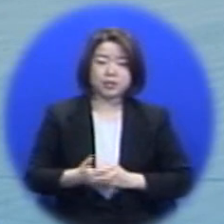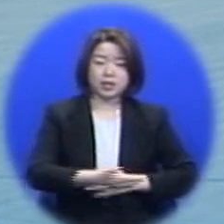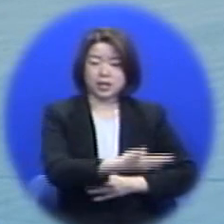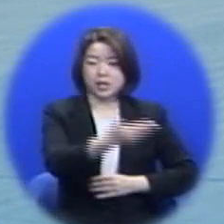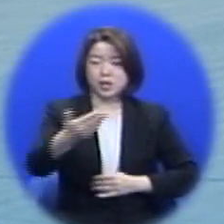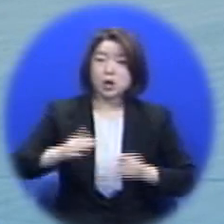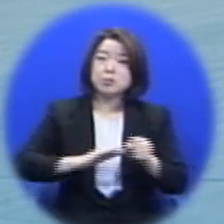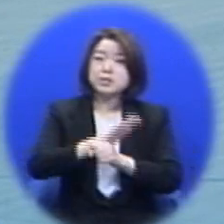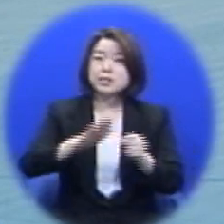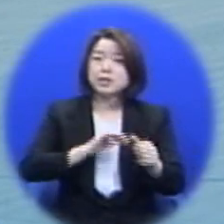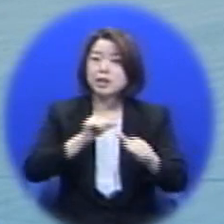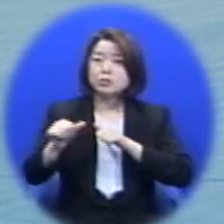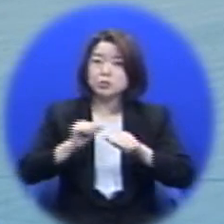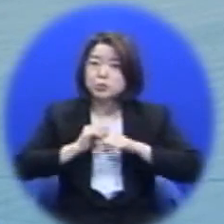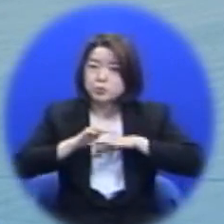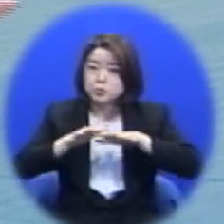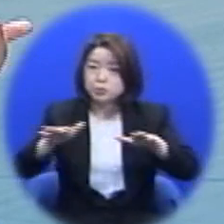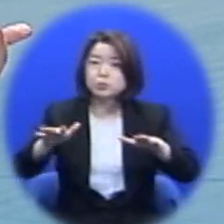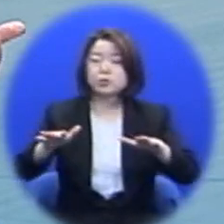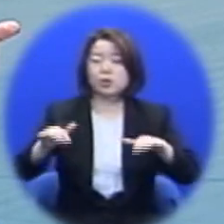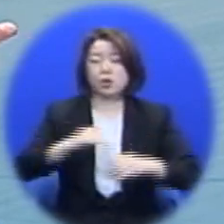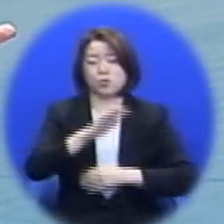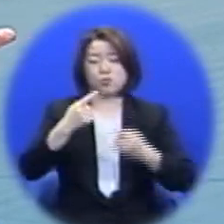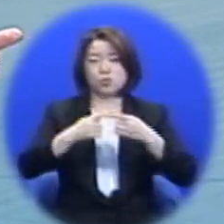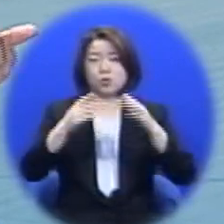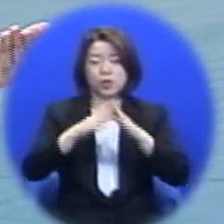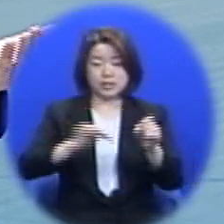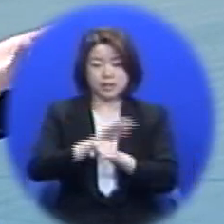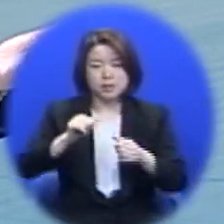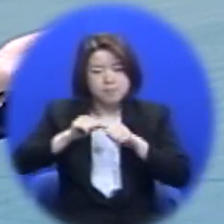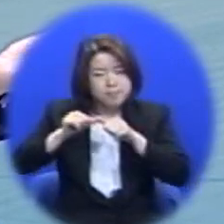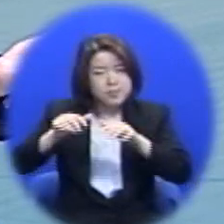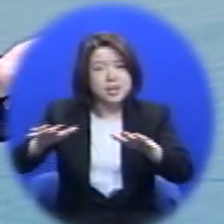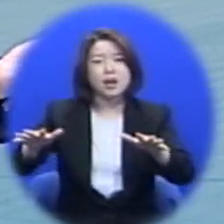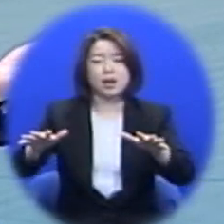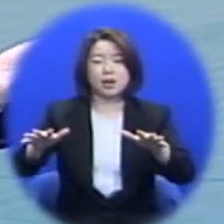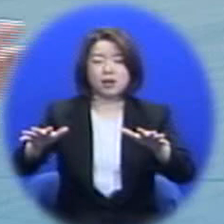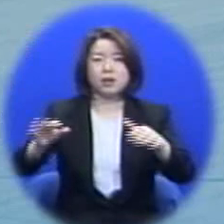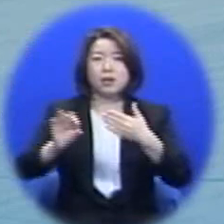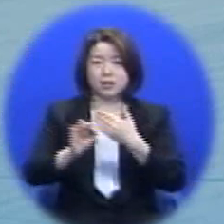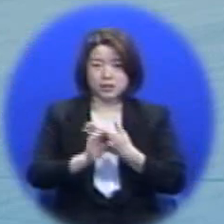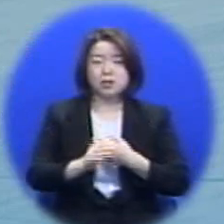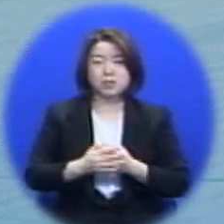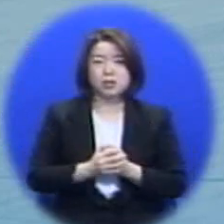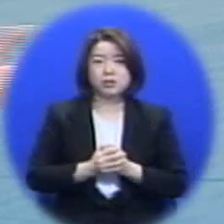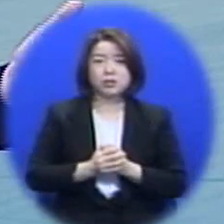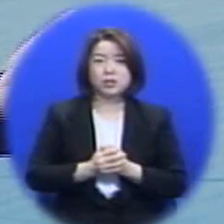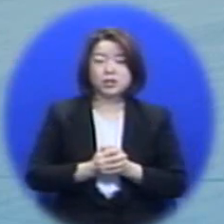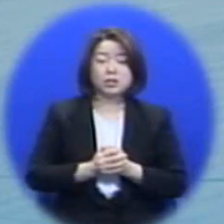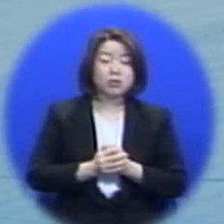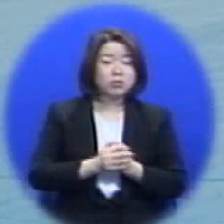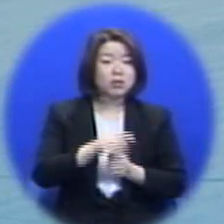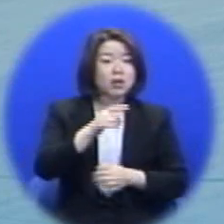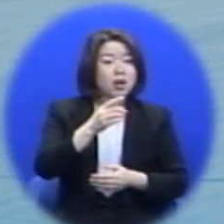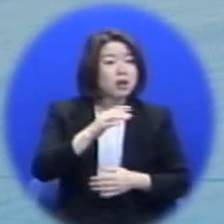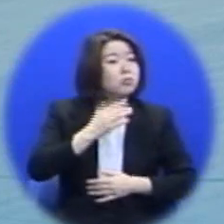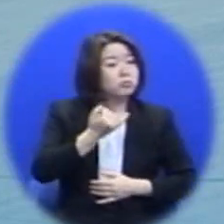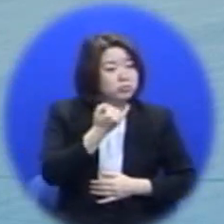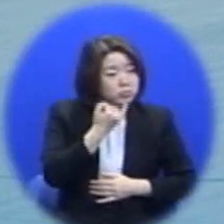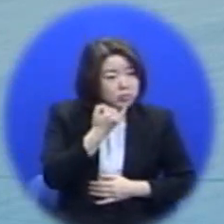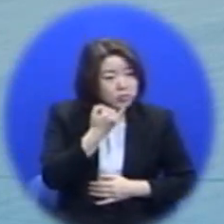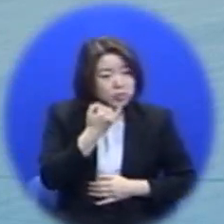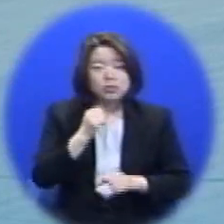여러분이 사랑으로 소문나고 우리 교회가 사랑으로 소문나는 것은 이건 해도 되고 안 해도 되는 문제가